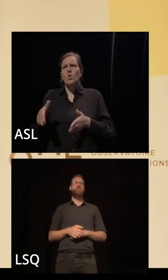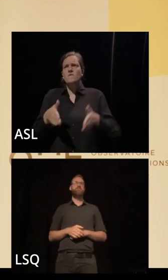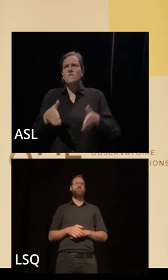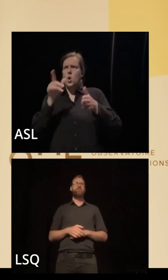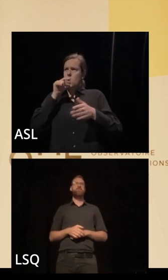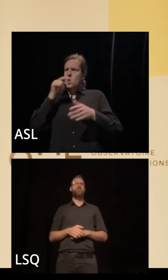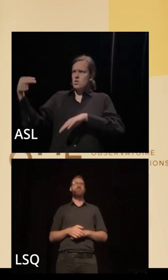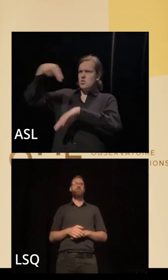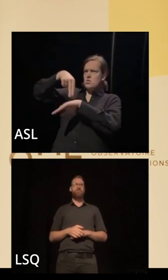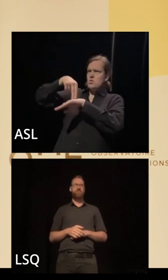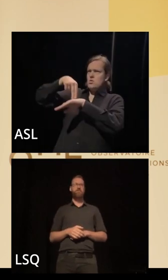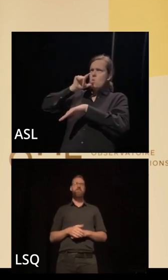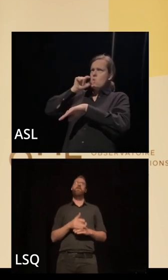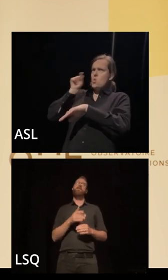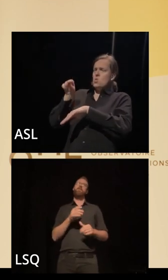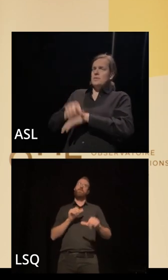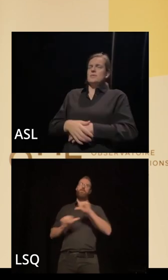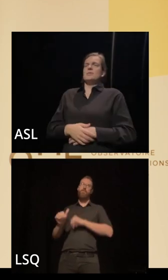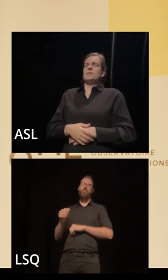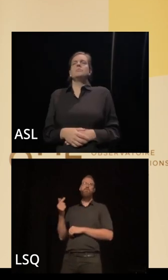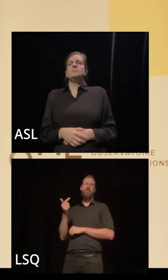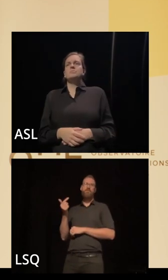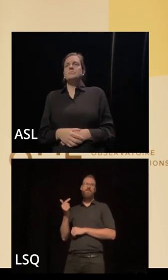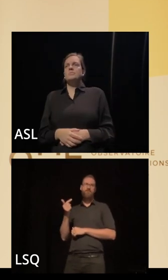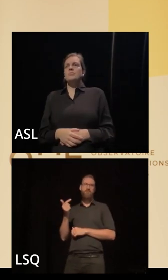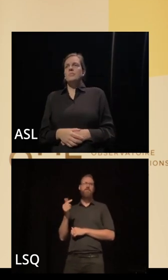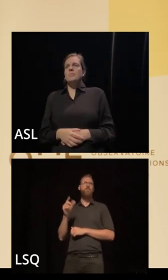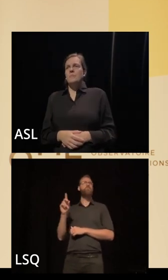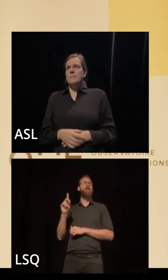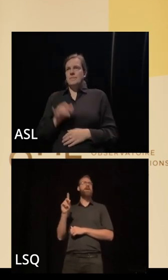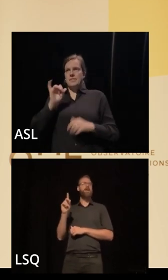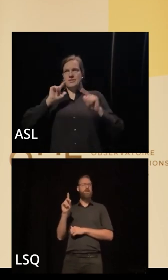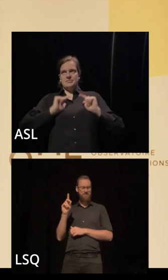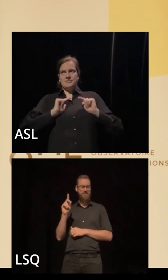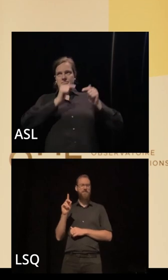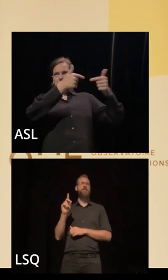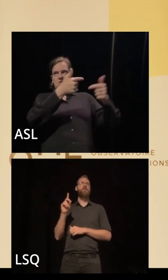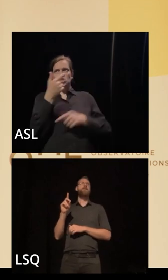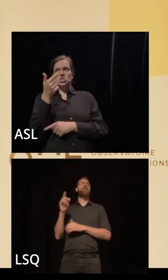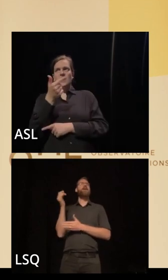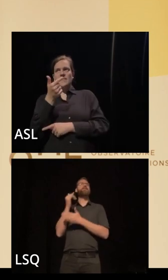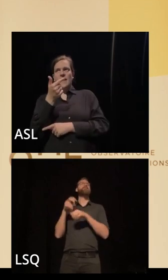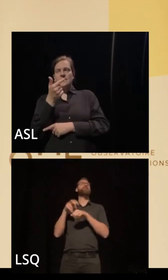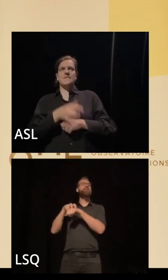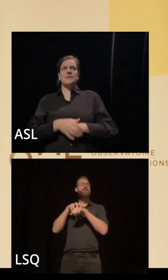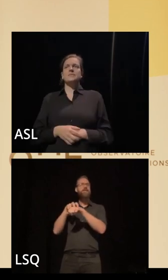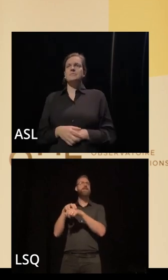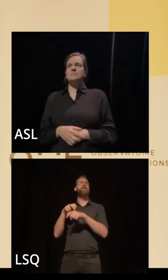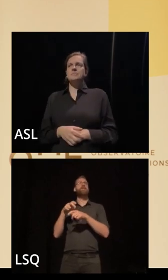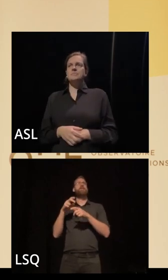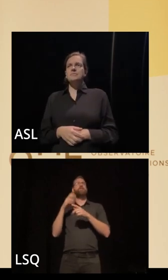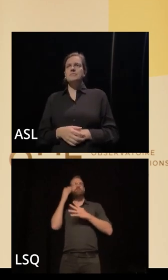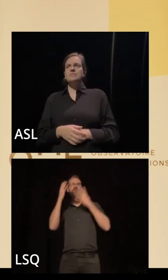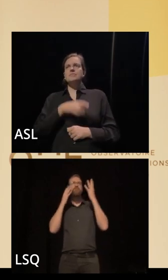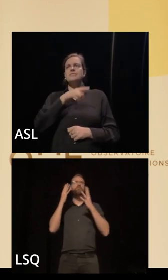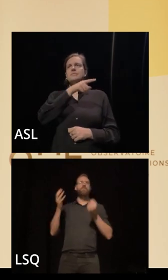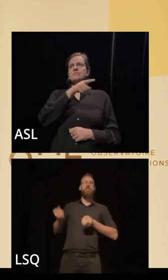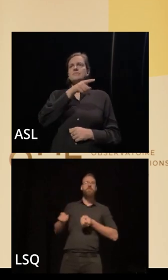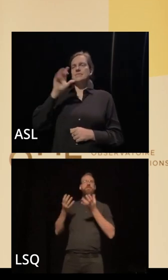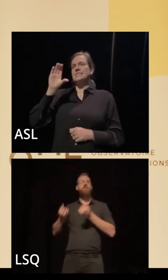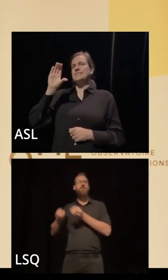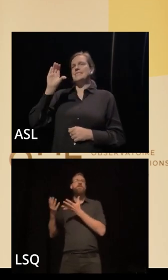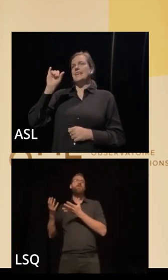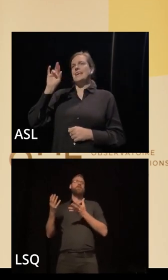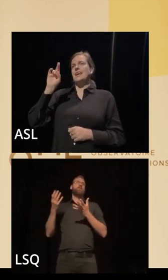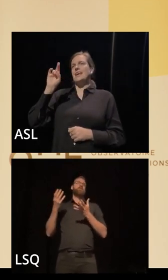Geneviève, dont je reprends mes notes. Geneviève Dupéré, je vous l'ai dit, elle est artiste de cirque, elle est conceptrice, chercheuse maintenant,